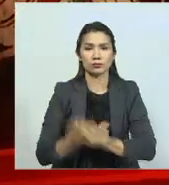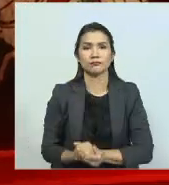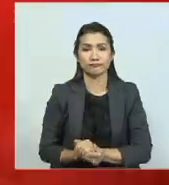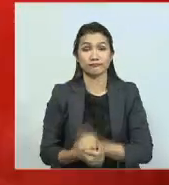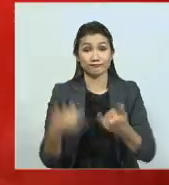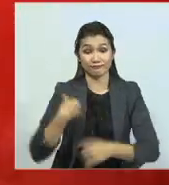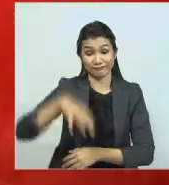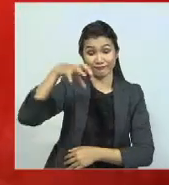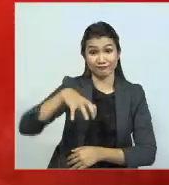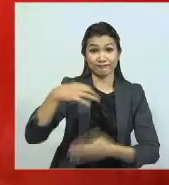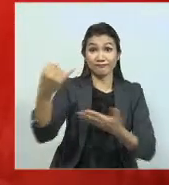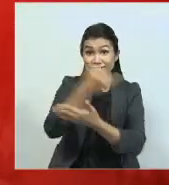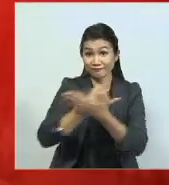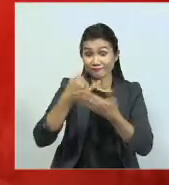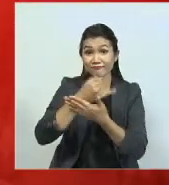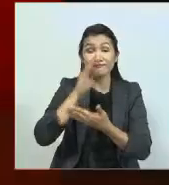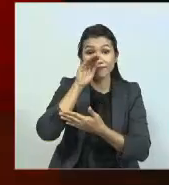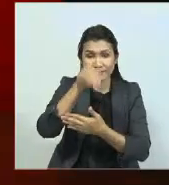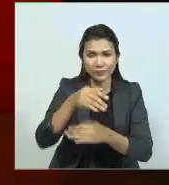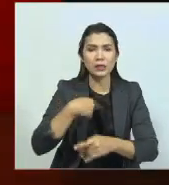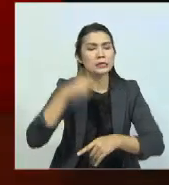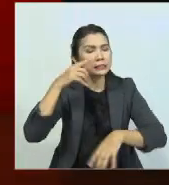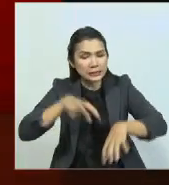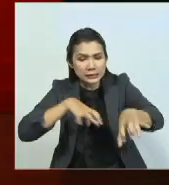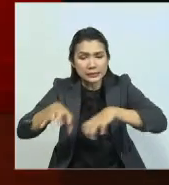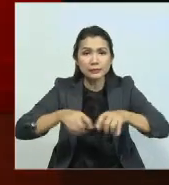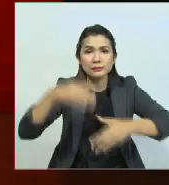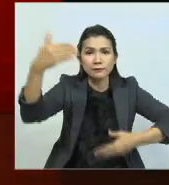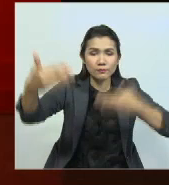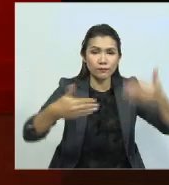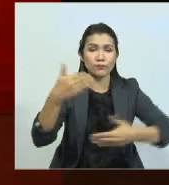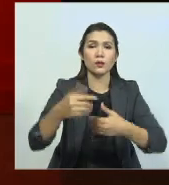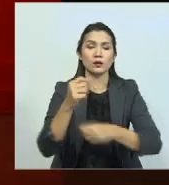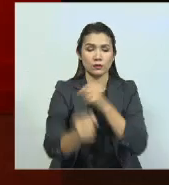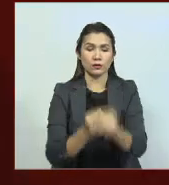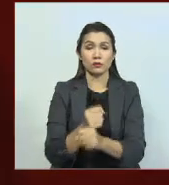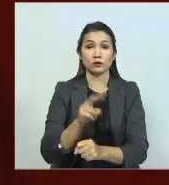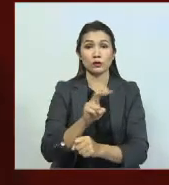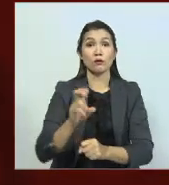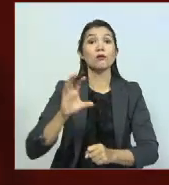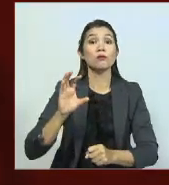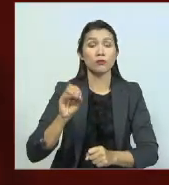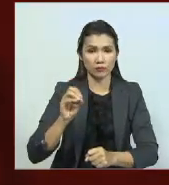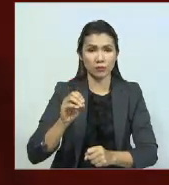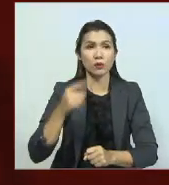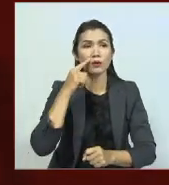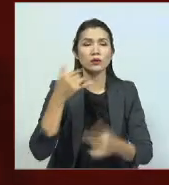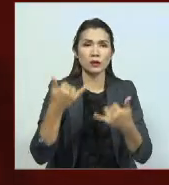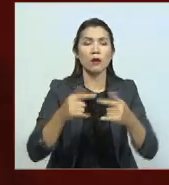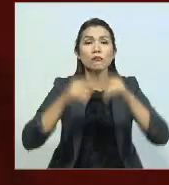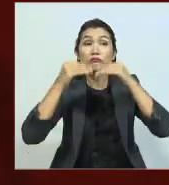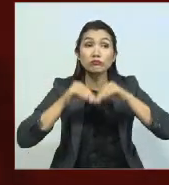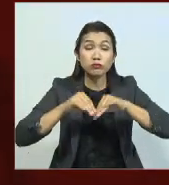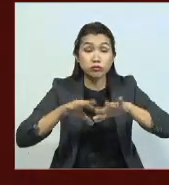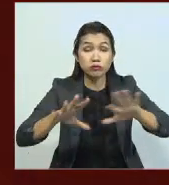ทางกรมศิลปากรนะครับได้จัดนิทรรศการ250ปีกรุงธนบุรีศรีมหาสมุทรเพื่อที่จะเผย